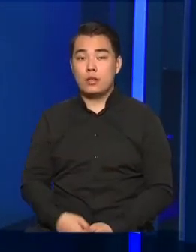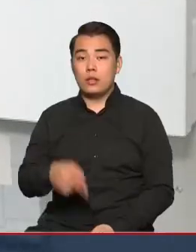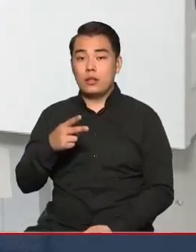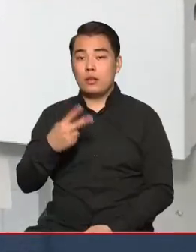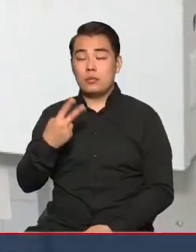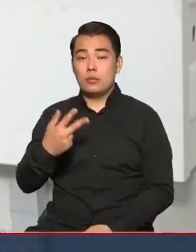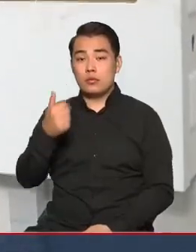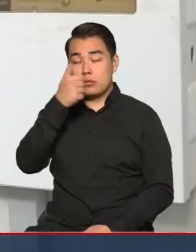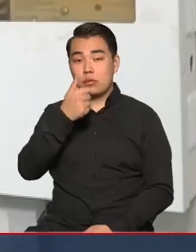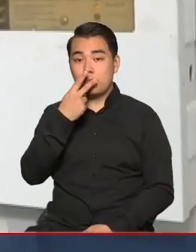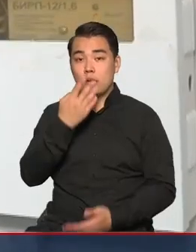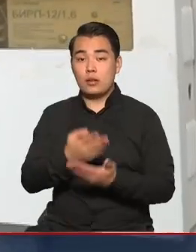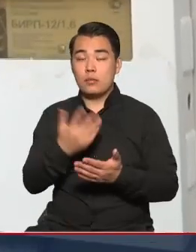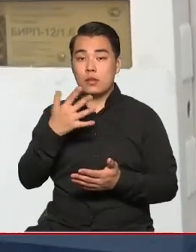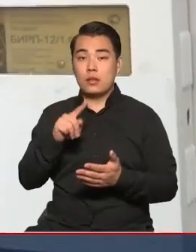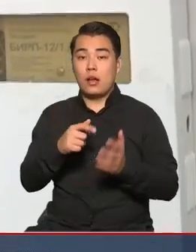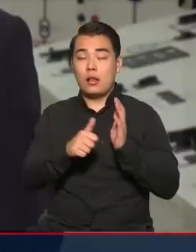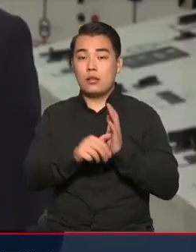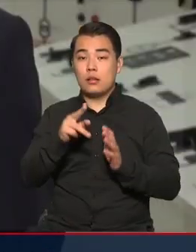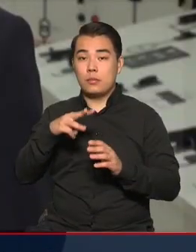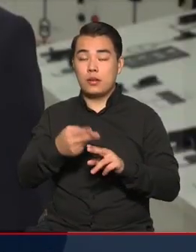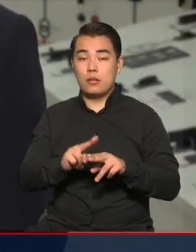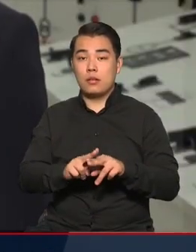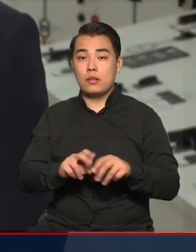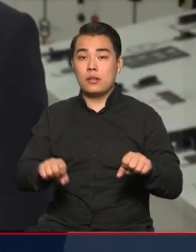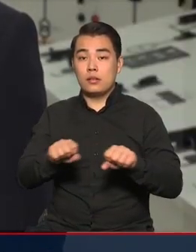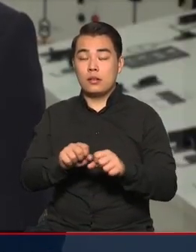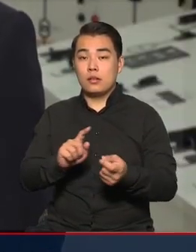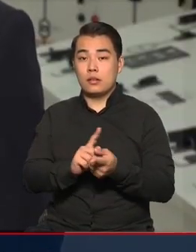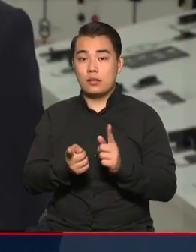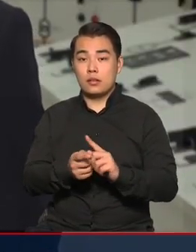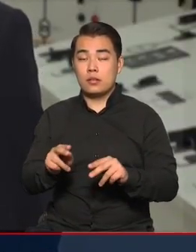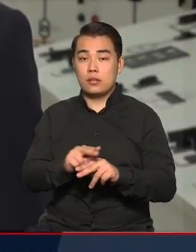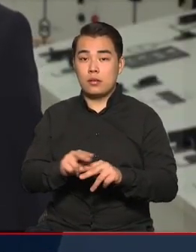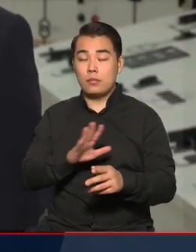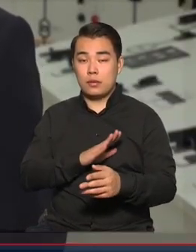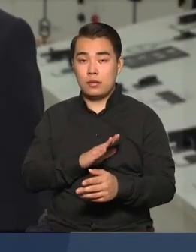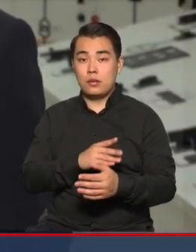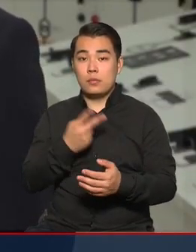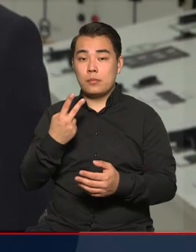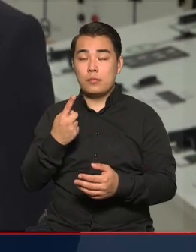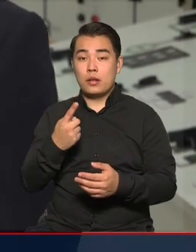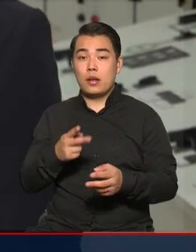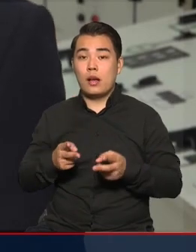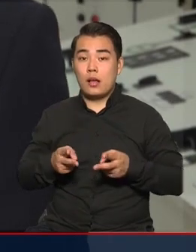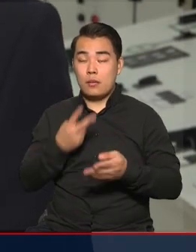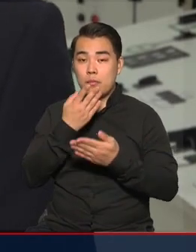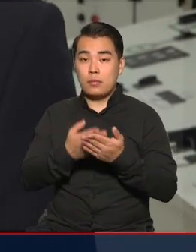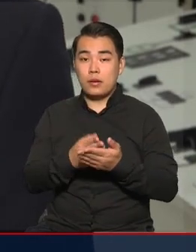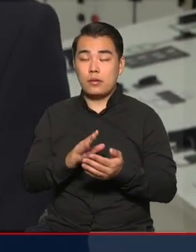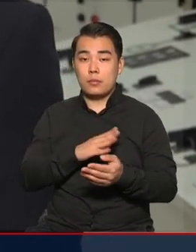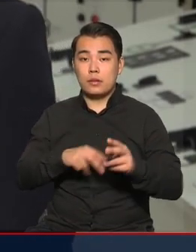2023 жылы біздер 5-6 километр жылу желілерін ауыстырдық, бір қазандықты қайта құрдық,